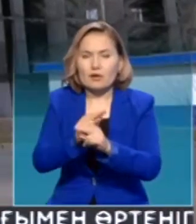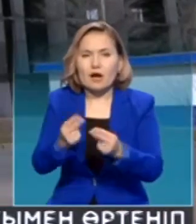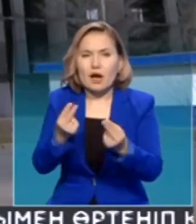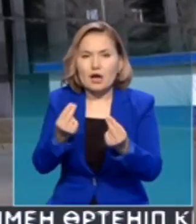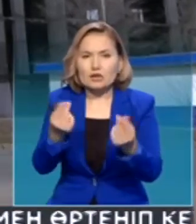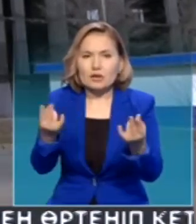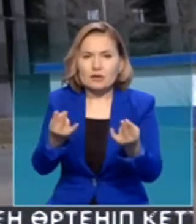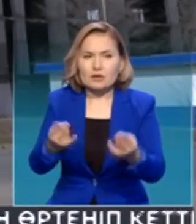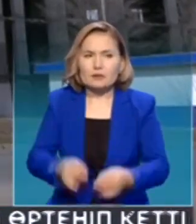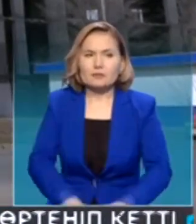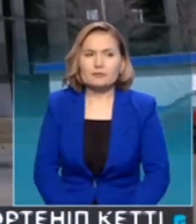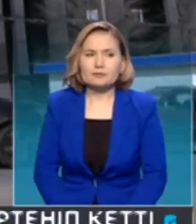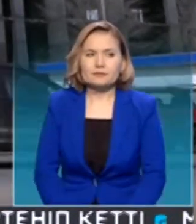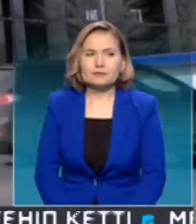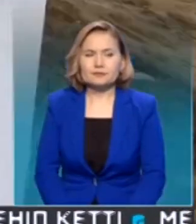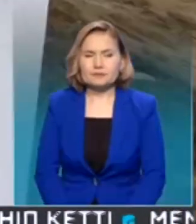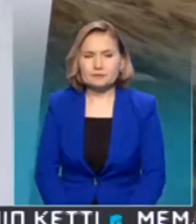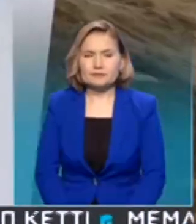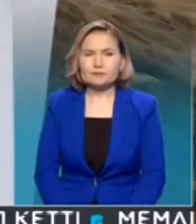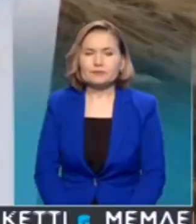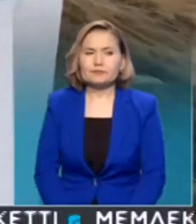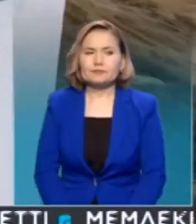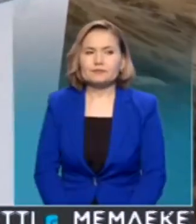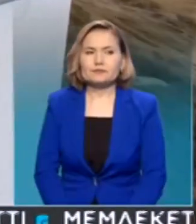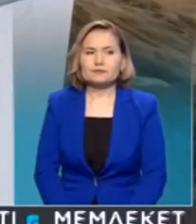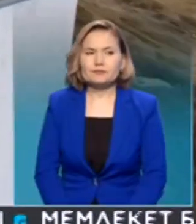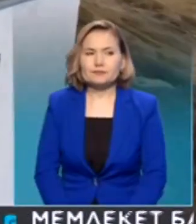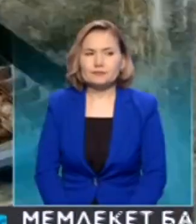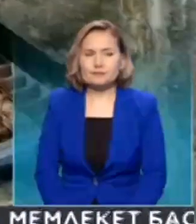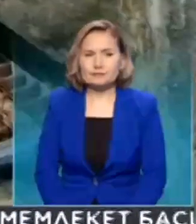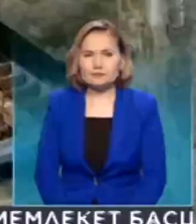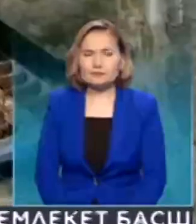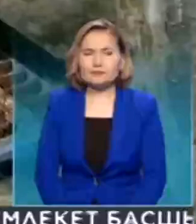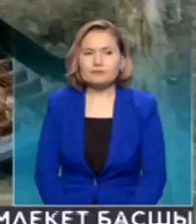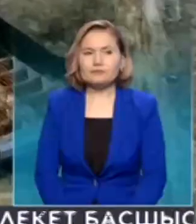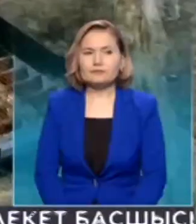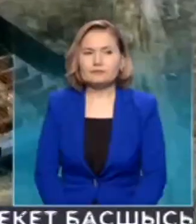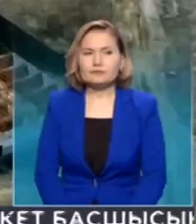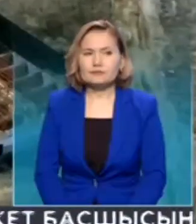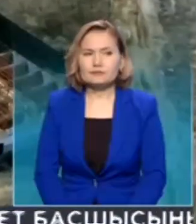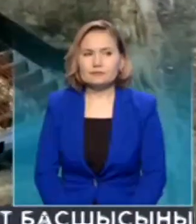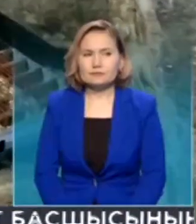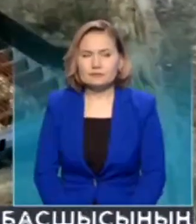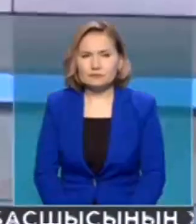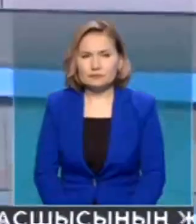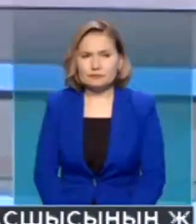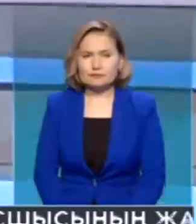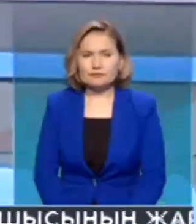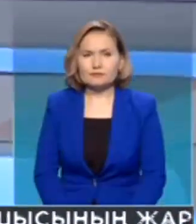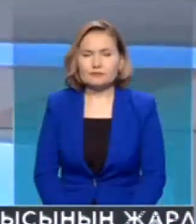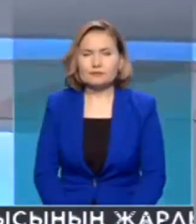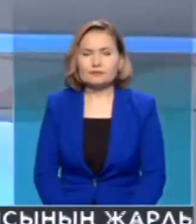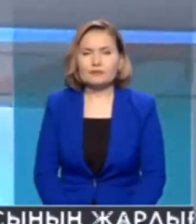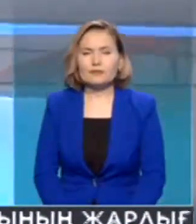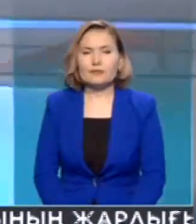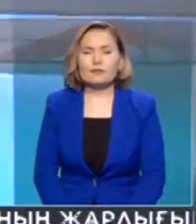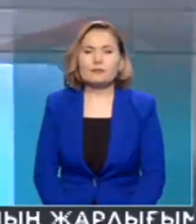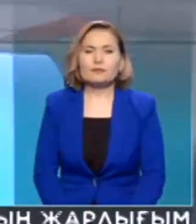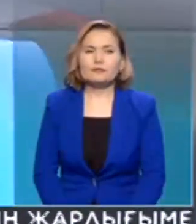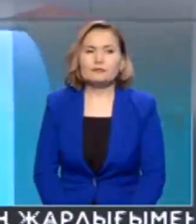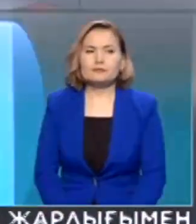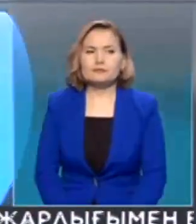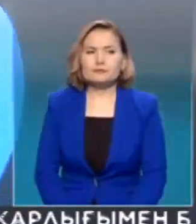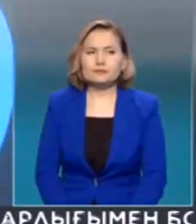керек. Ардақ Мұратқызы, Қайырбек Ерболатұлы, Қазақстан ұлттық телеарнасы, Батыс Қазақстан облысы. Әрі қарай